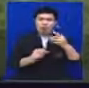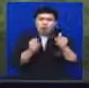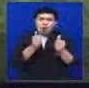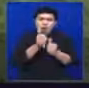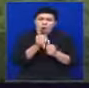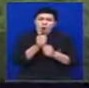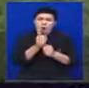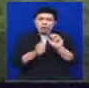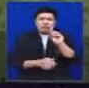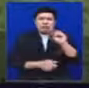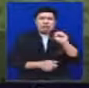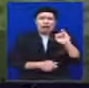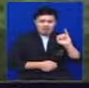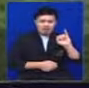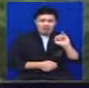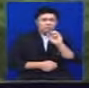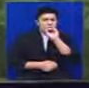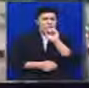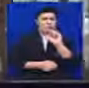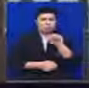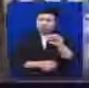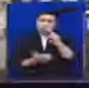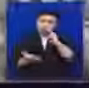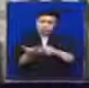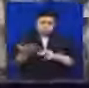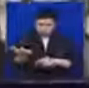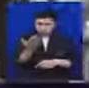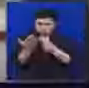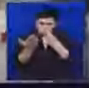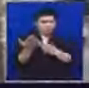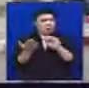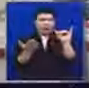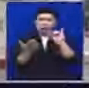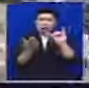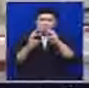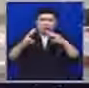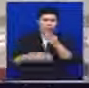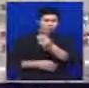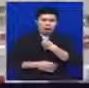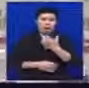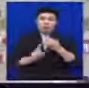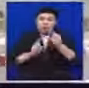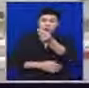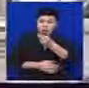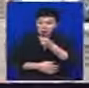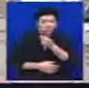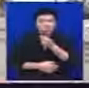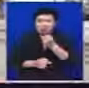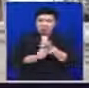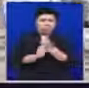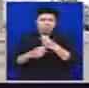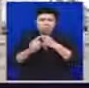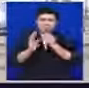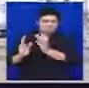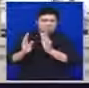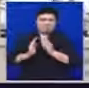กรมสอบสวนคดีพิเศษระบุว่ายังไม่ได้รับหนังสือจากทางวัดถึงแม้จะได้รับก็ไม่สามารถทำตามข้อเสนอได้